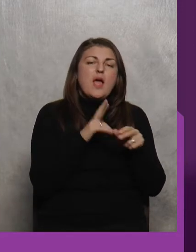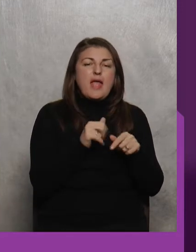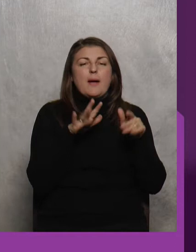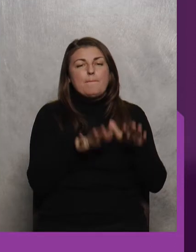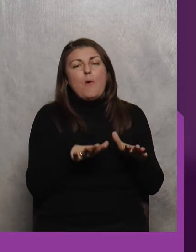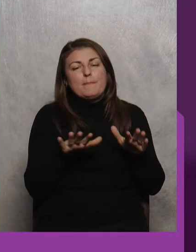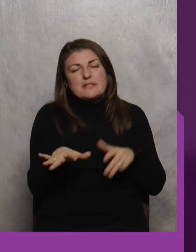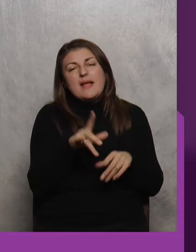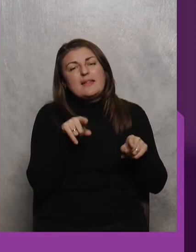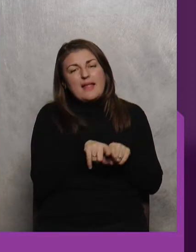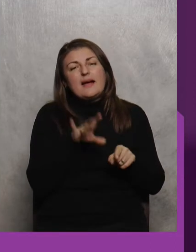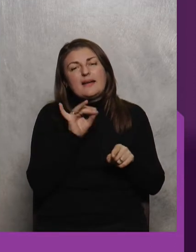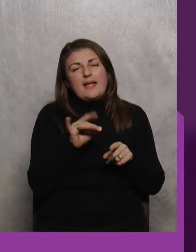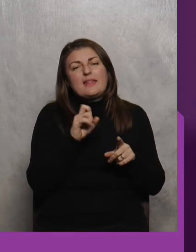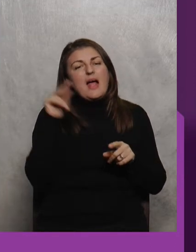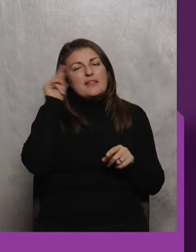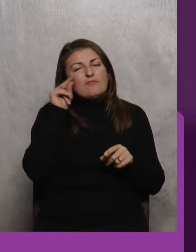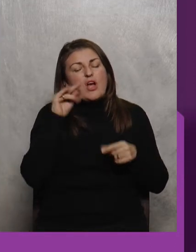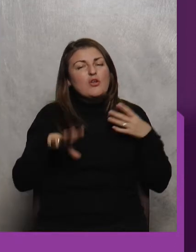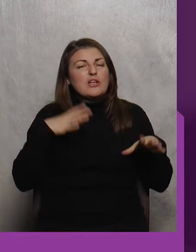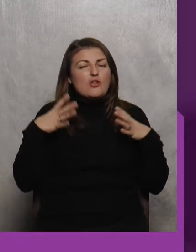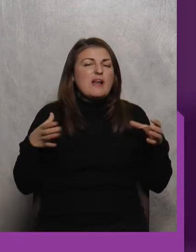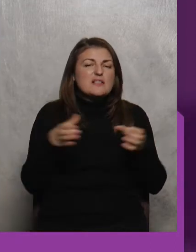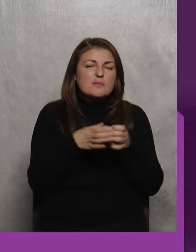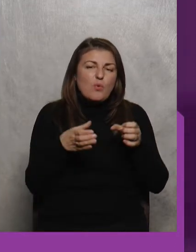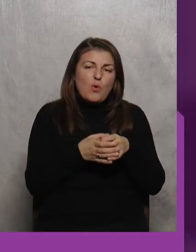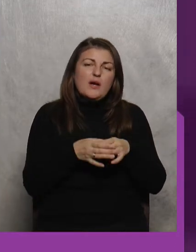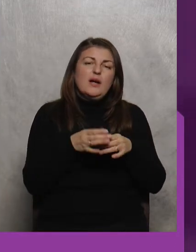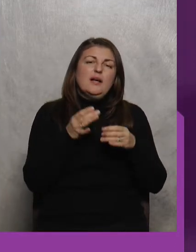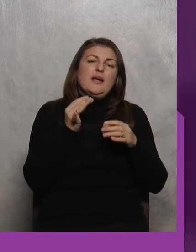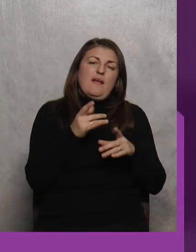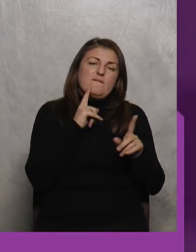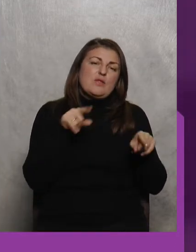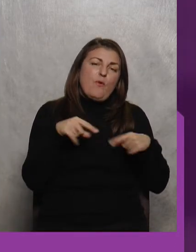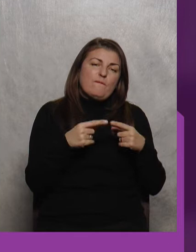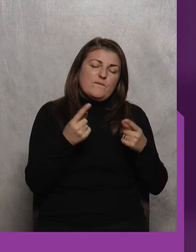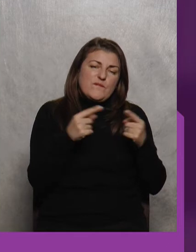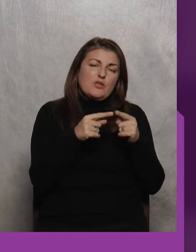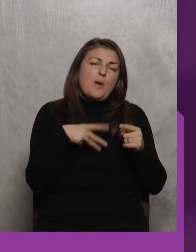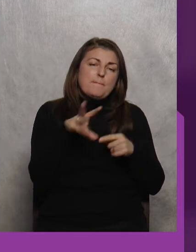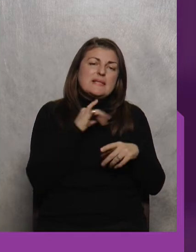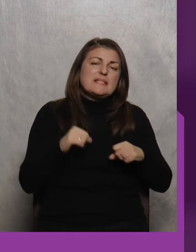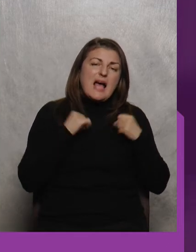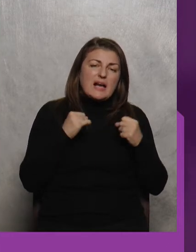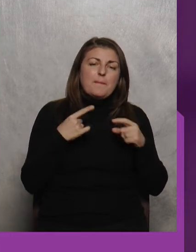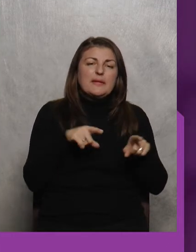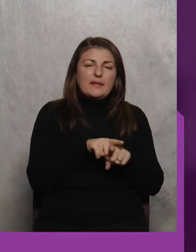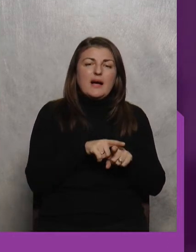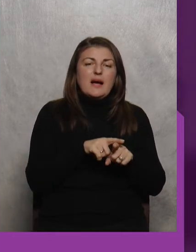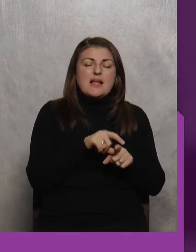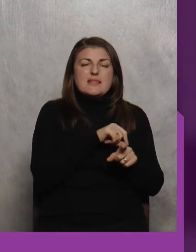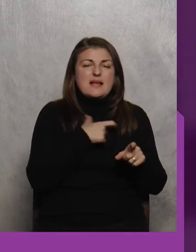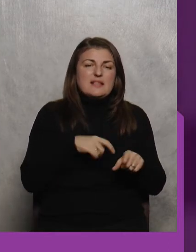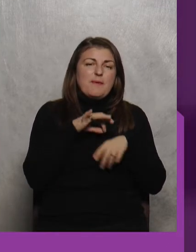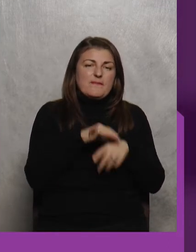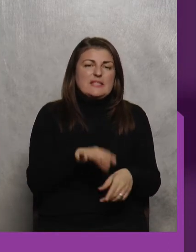місцю дислокації, так і на навчально-тренувальних зборах. І відповідно ми стараємося і так себе